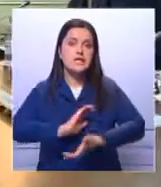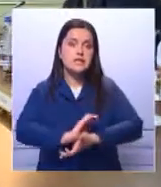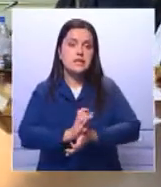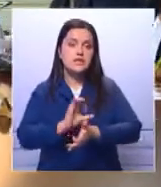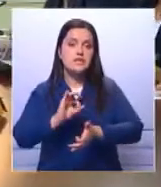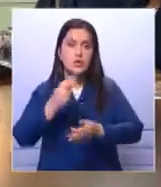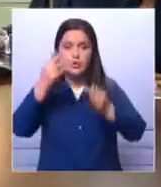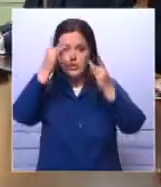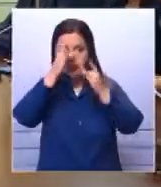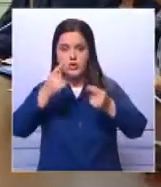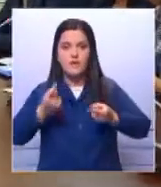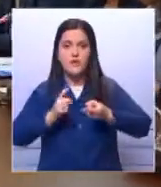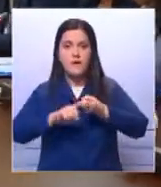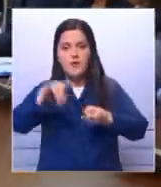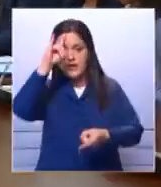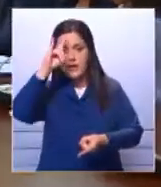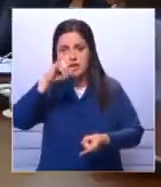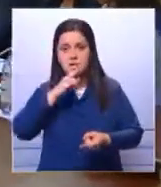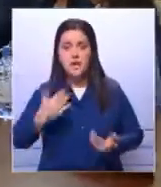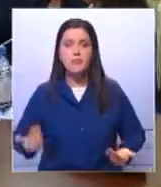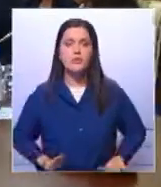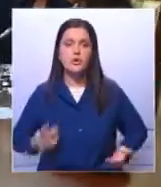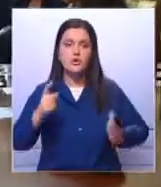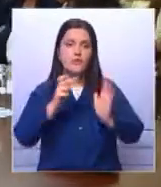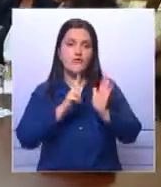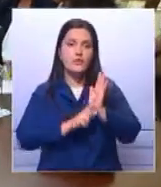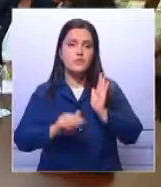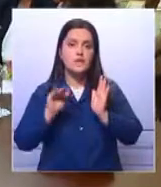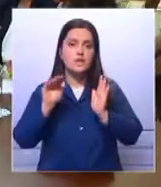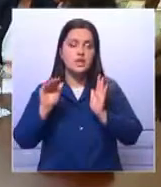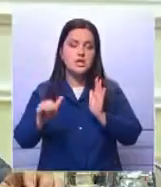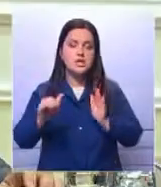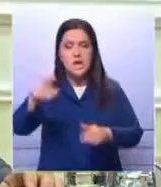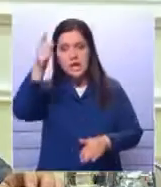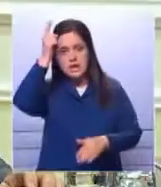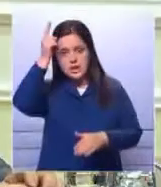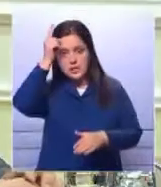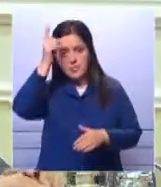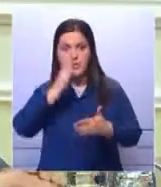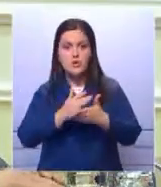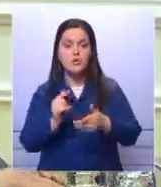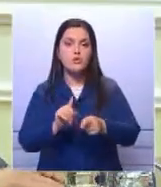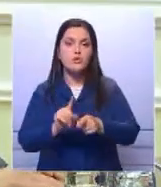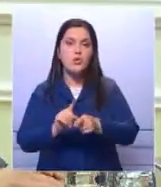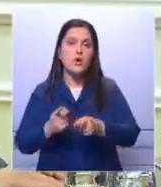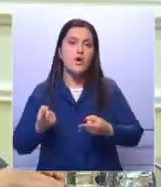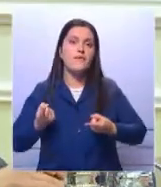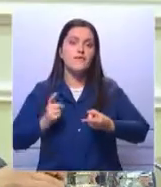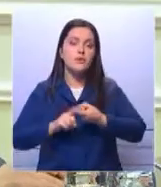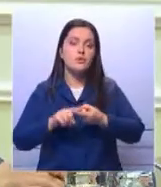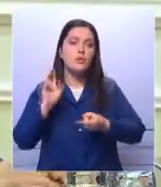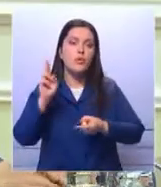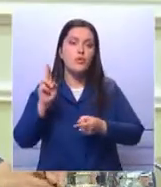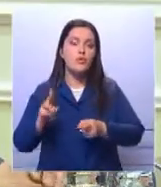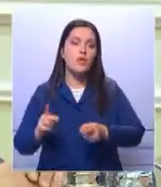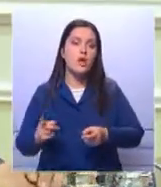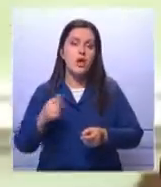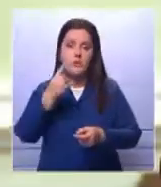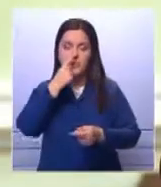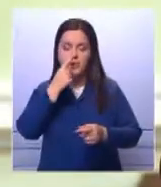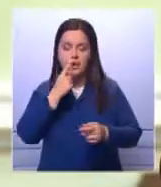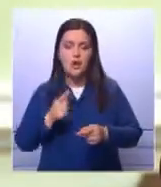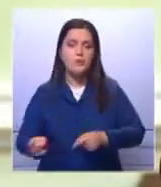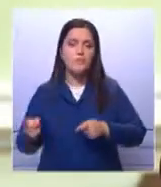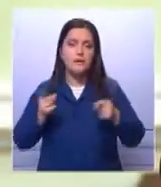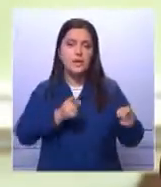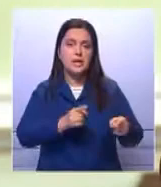и тесные социально-культурные связи. В Казахстане проживает 180 тысяч этнических немцев, поддерживается связь с эмигрантами. В